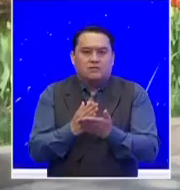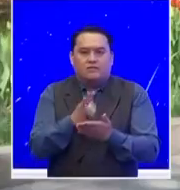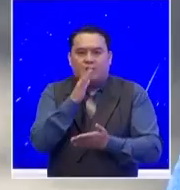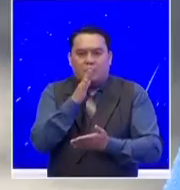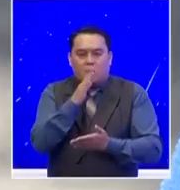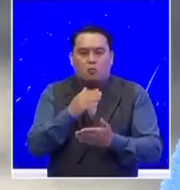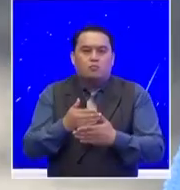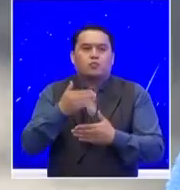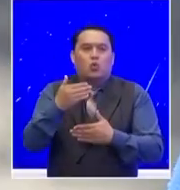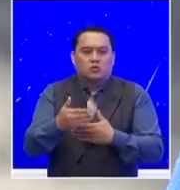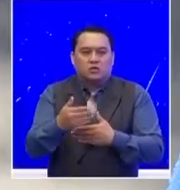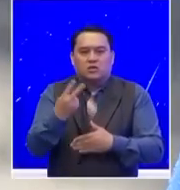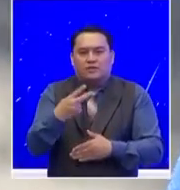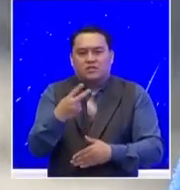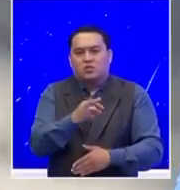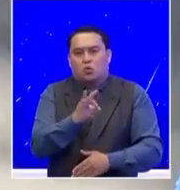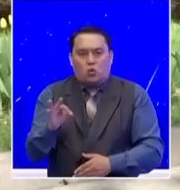рабочее время после